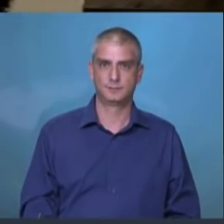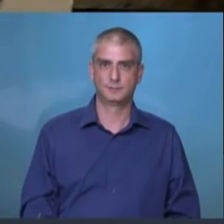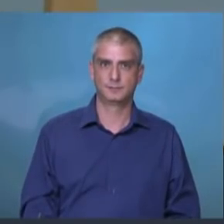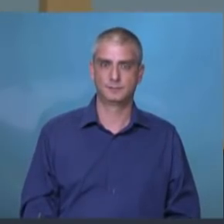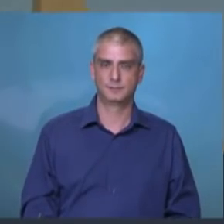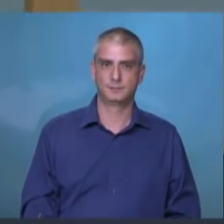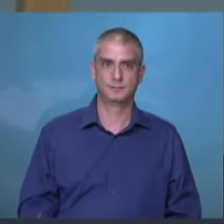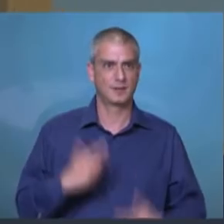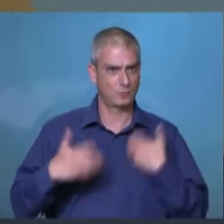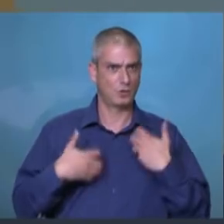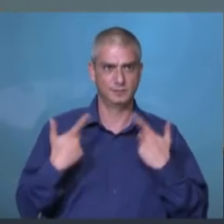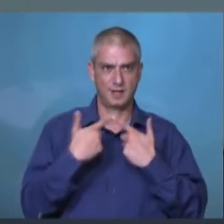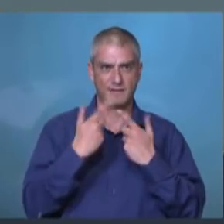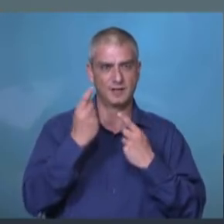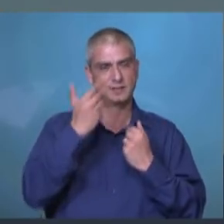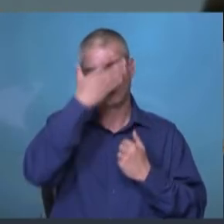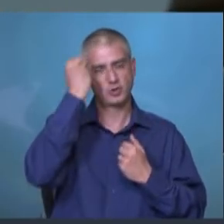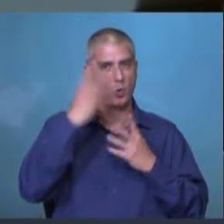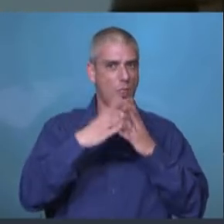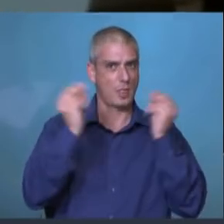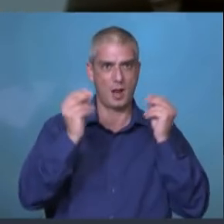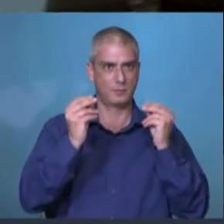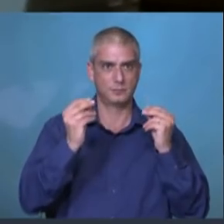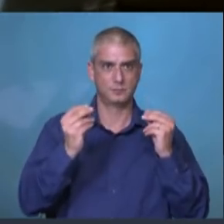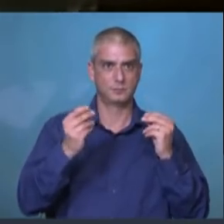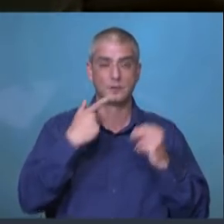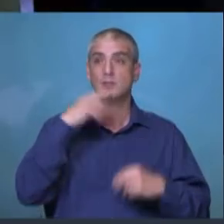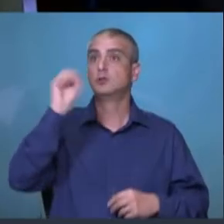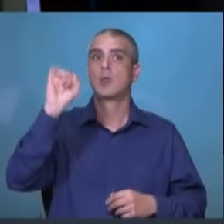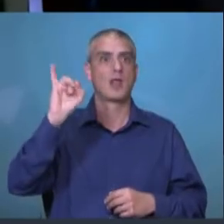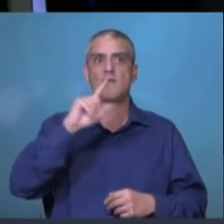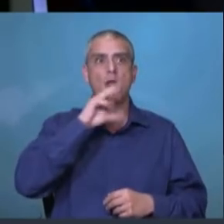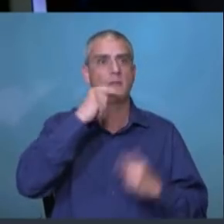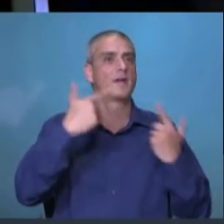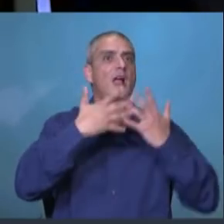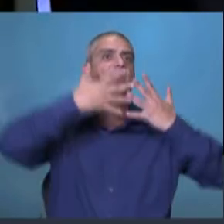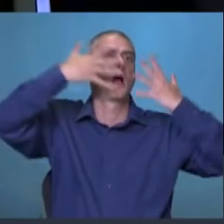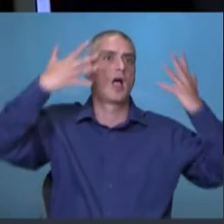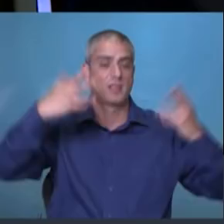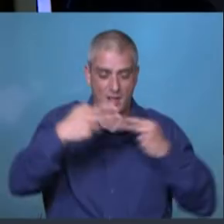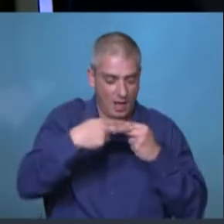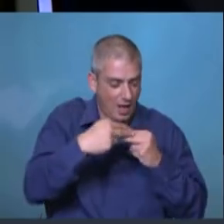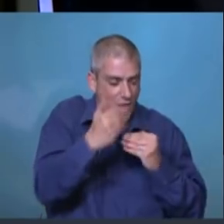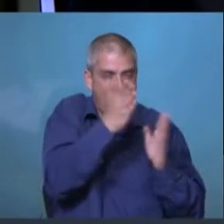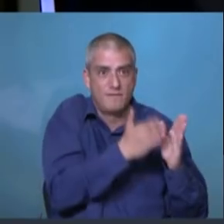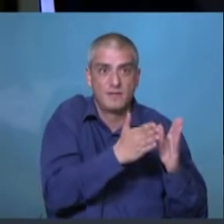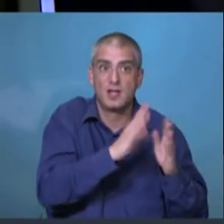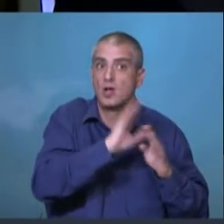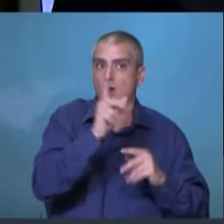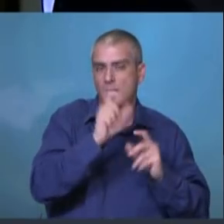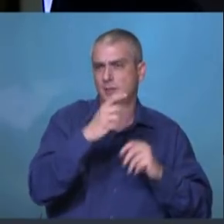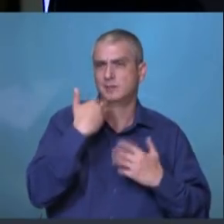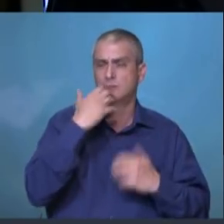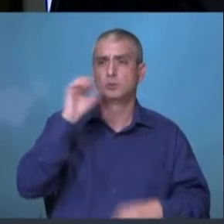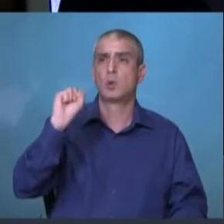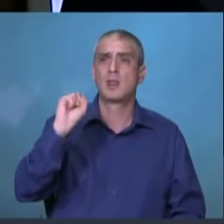אתם כועסים שהקרב הזה קצת נעלם, זאת אומרת? מדברים על סולטן יעקב, אבל לא מדברים על קרב ענק שהיה סמוך מאוד אליו? תראה, גם סיפור סולטן